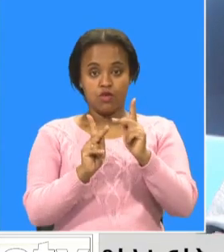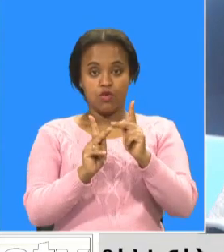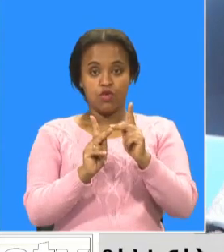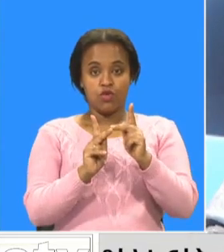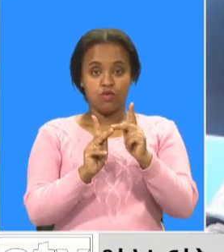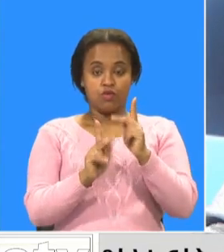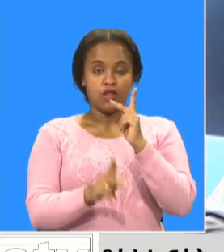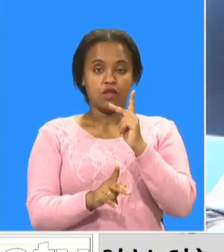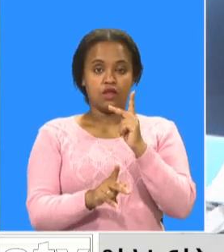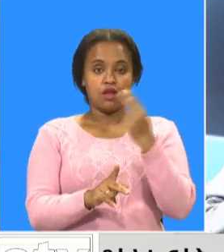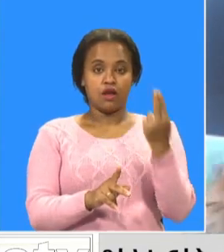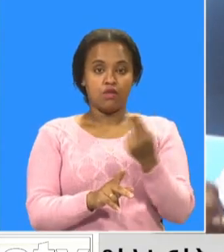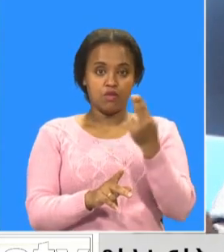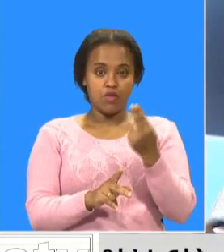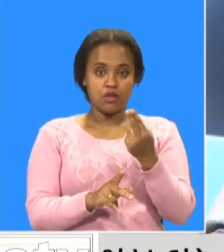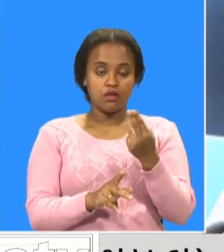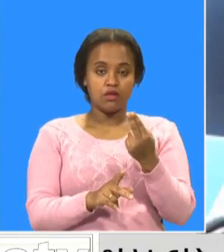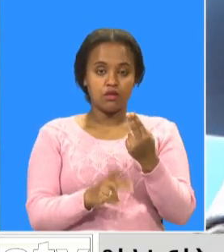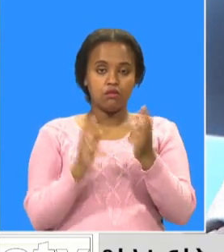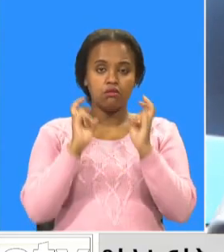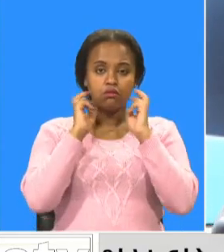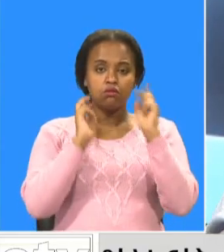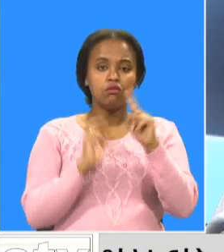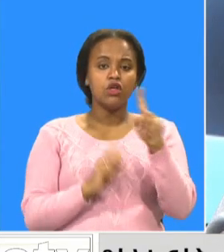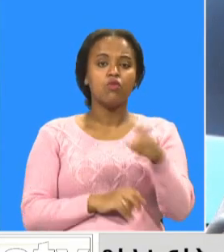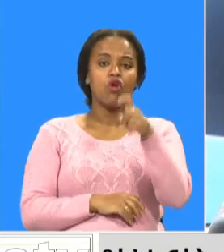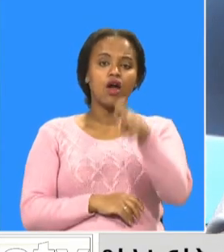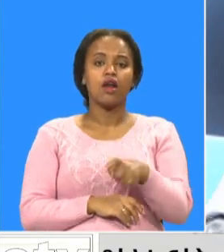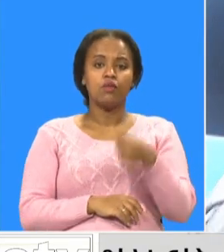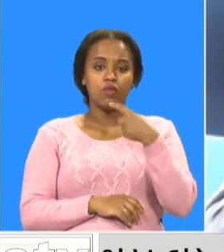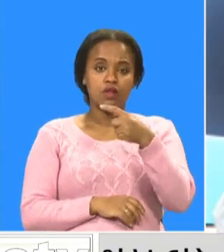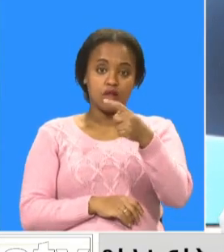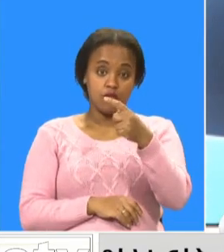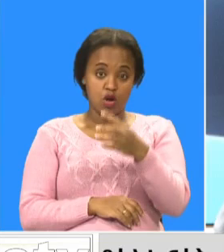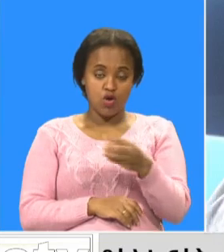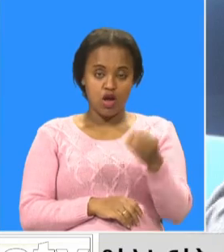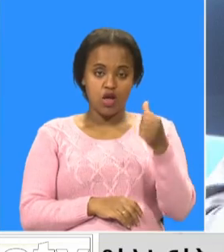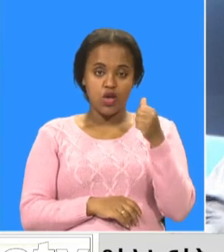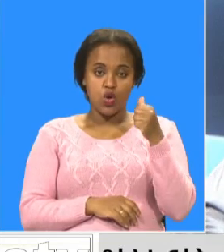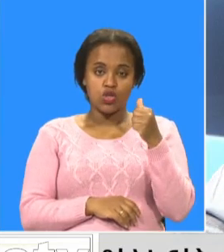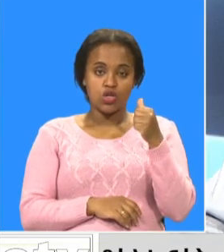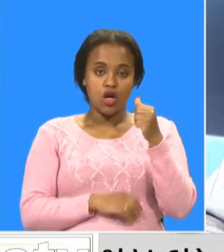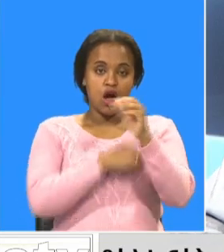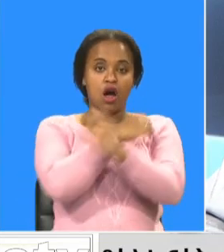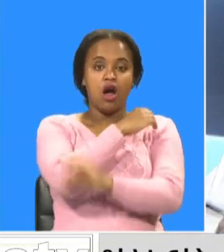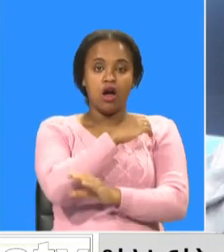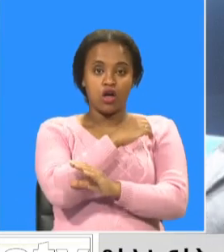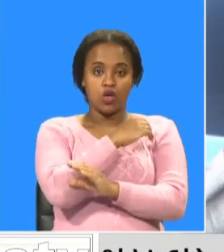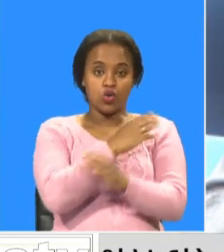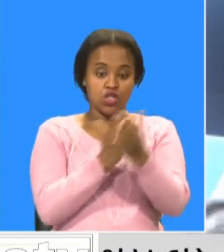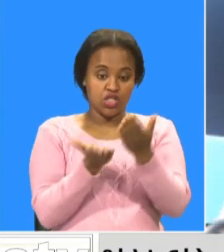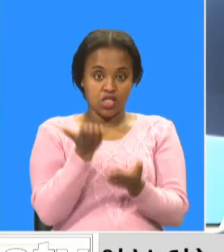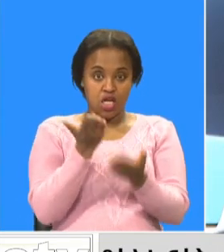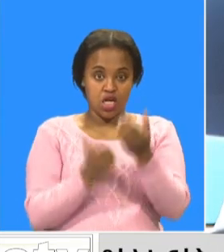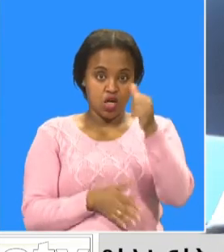ማስኮች ምን መሆን አለባቸው አትላርጅ የሚለውና የሌሎች ሀገሮች ስታንዳርድም